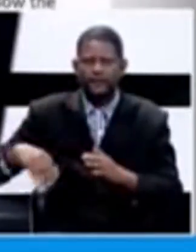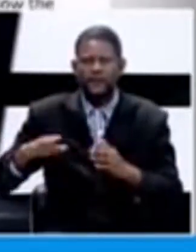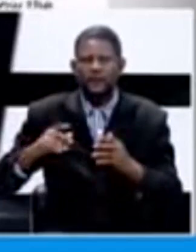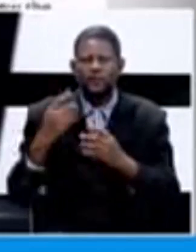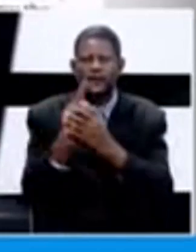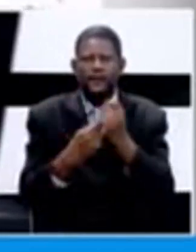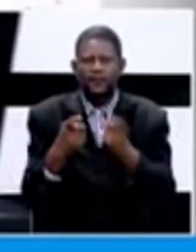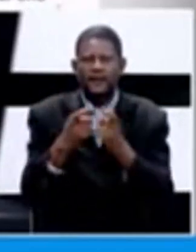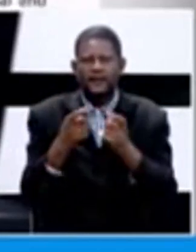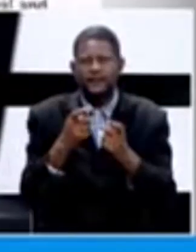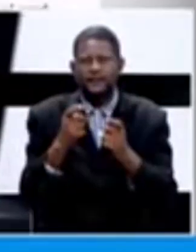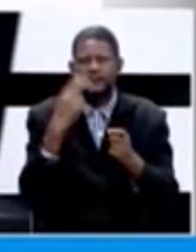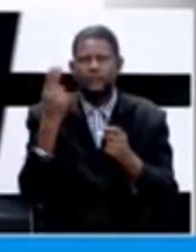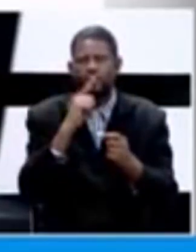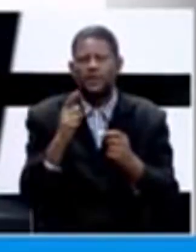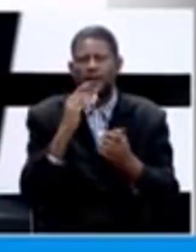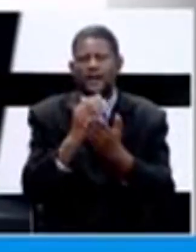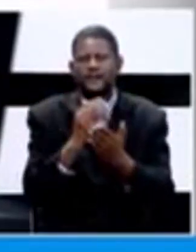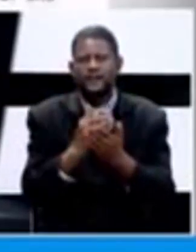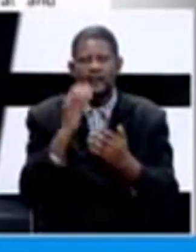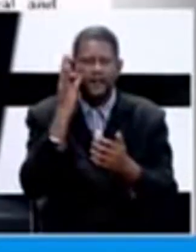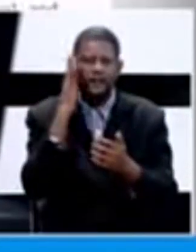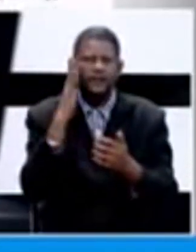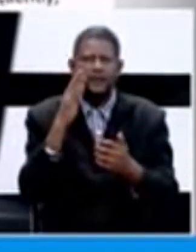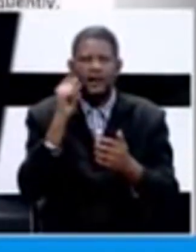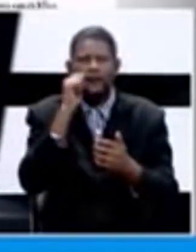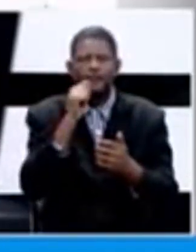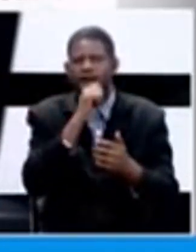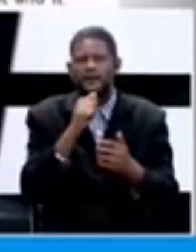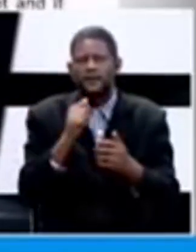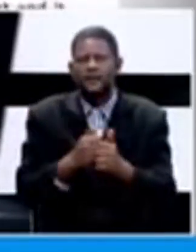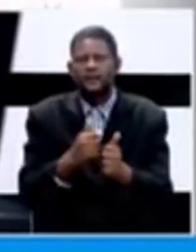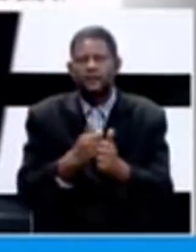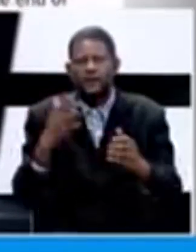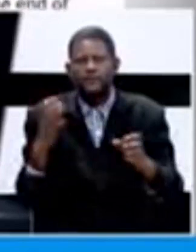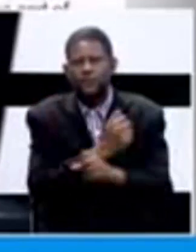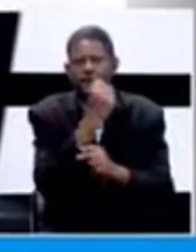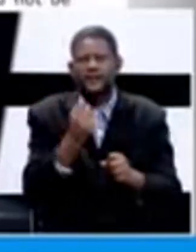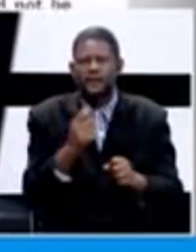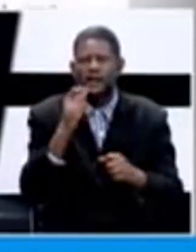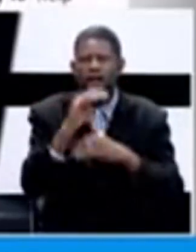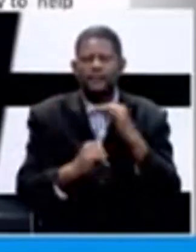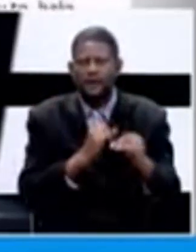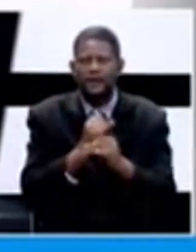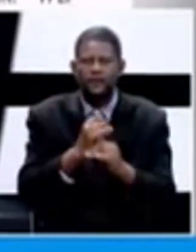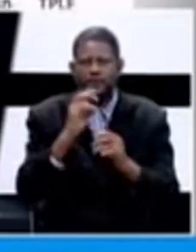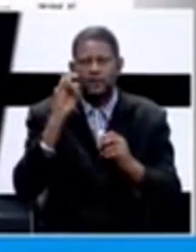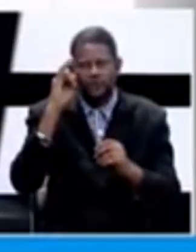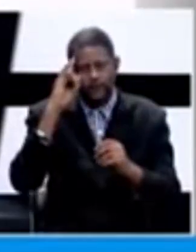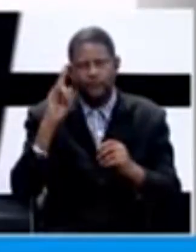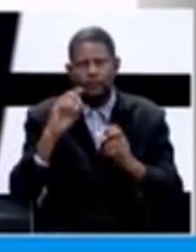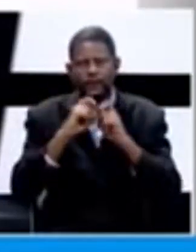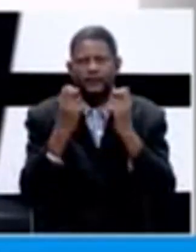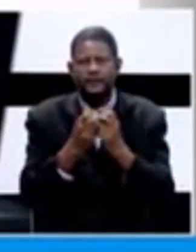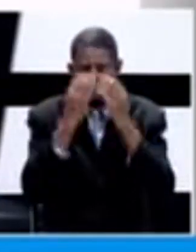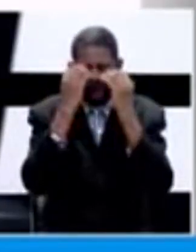ዝበለ መንግስቲ ትግራይ ኣጀንዳ ኢህወደግ ብኣብዪ ኣሕመድን ሰዓብቱን ከም ዝተጨወየ ንመራሕቲ ሃገራት ዓለም ለኻውን ዞባውን ውዳበታትን ኣፍሊጡ እቲ